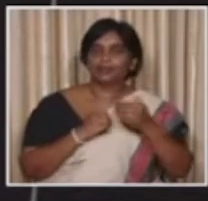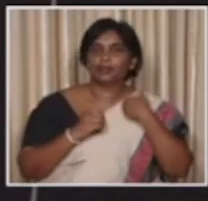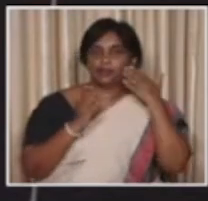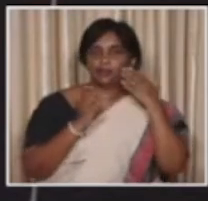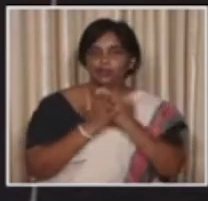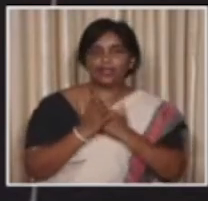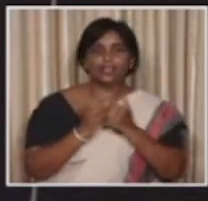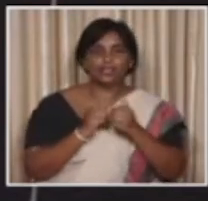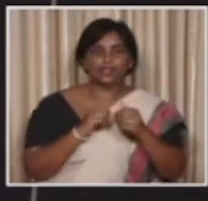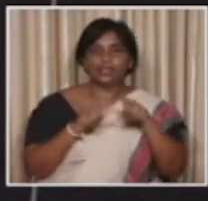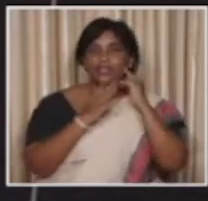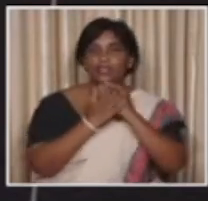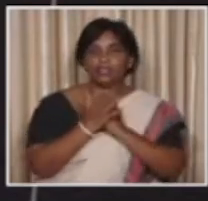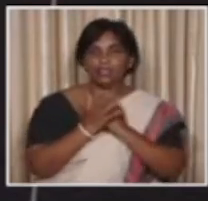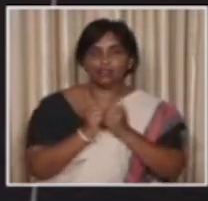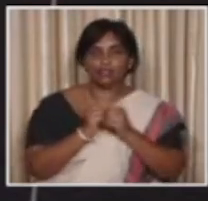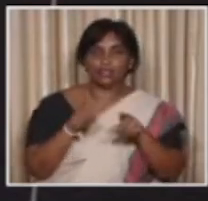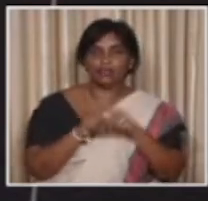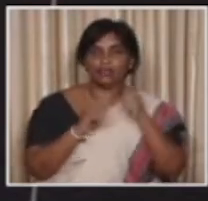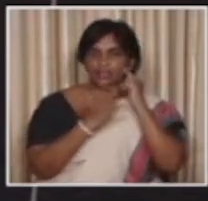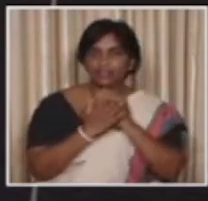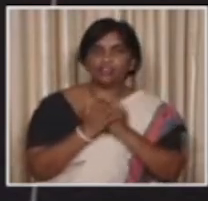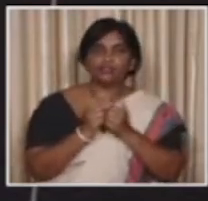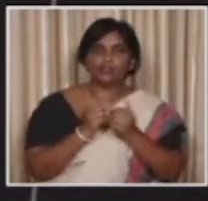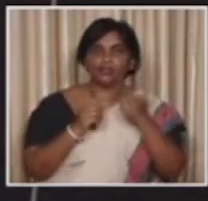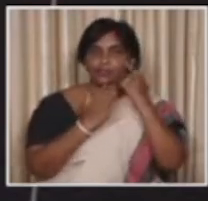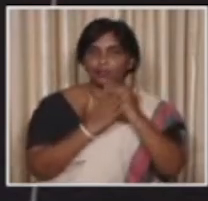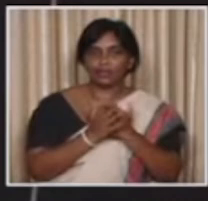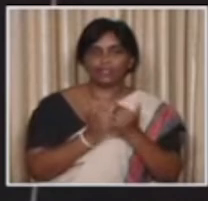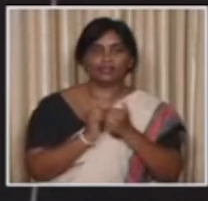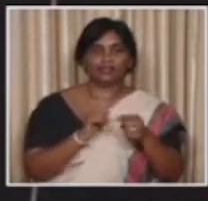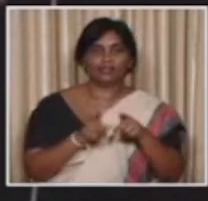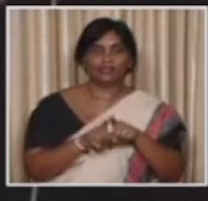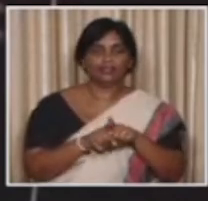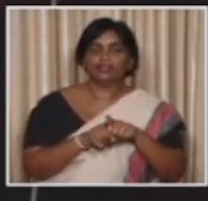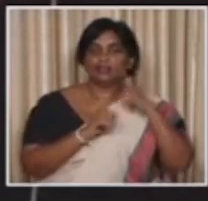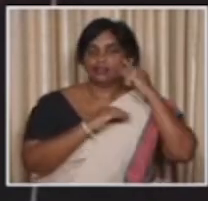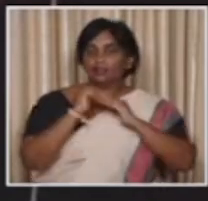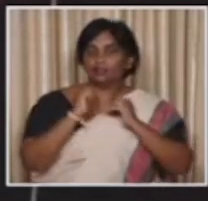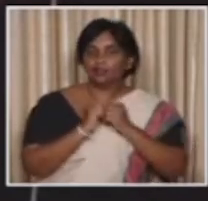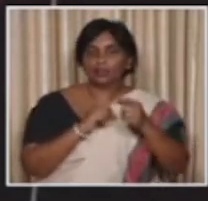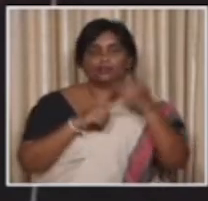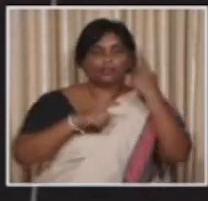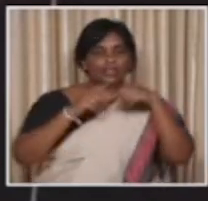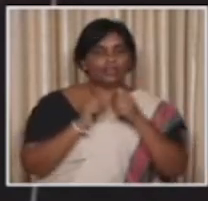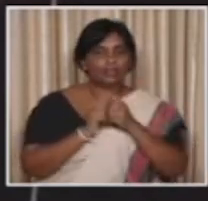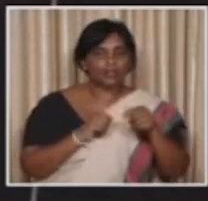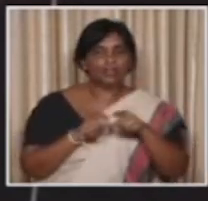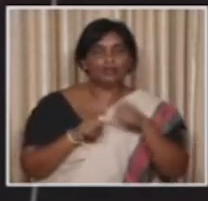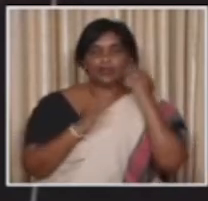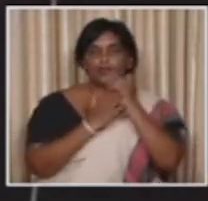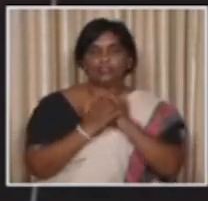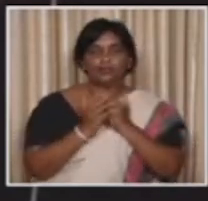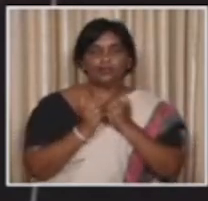ජනාධිපතිතුමනි මම හිතනවා ඒක ගොඩක් වෙලාවට මිනිස්සුන්ට මේක අකමැති මාතෘකාවක් වෙන්න පුළුවන්. මිනිස්සු ඒකට ප්‍රසාදයක් නැති වෙන්න පුළුවන්. මම නම් හිතනවා